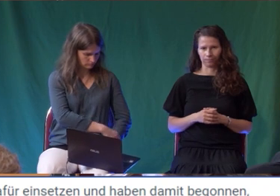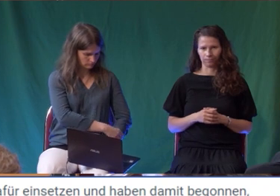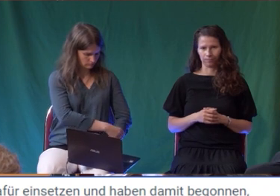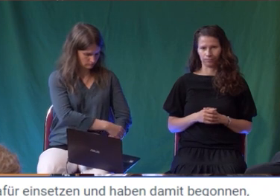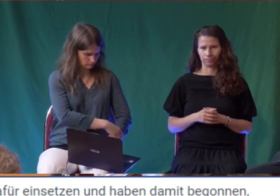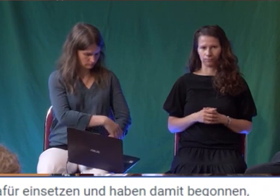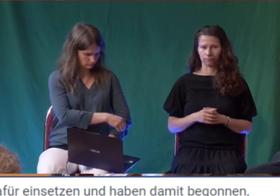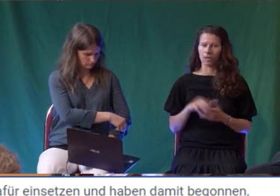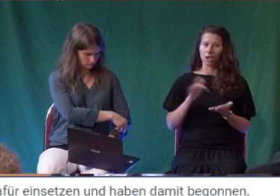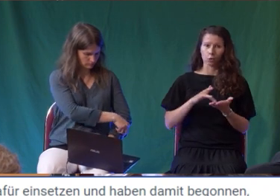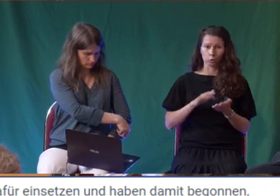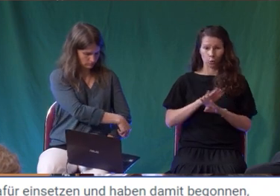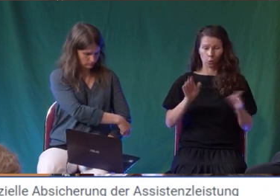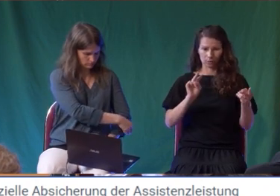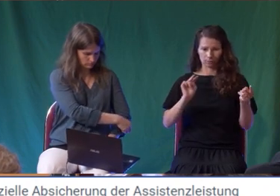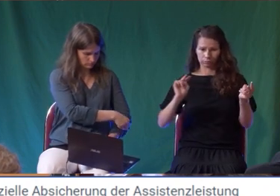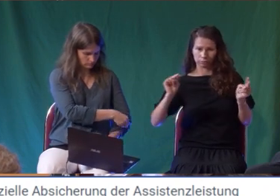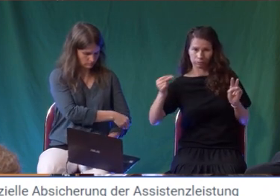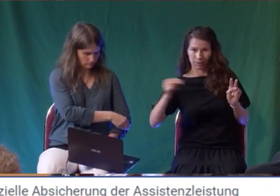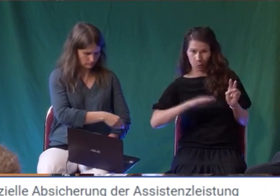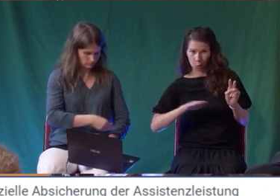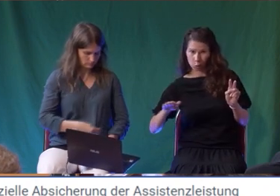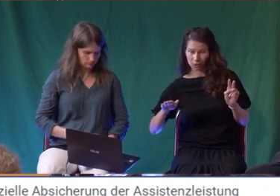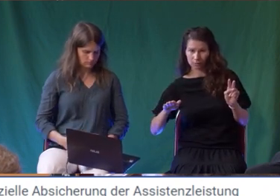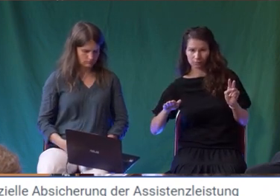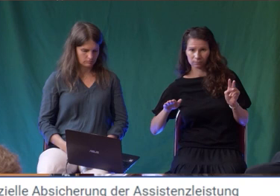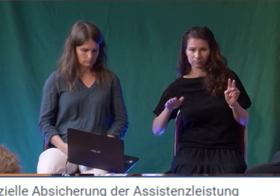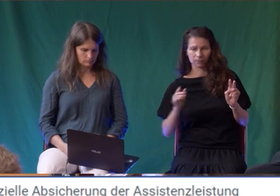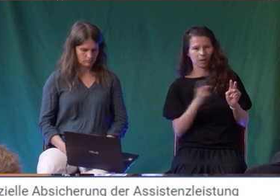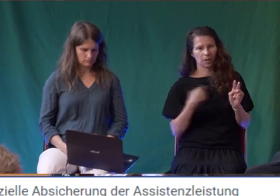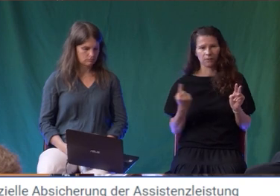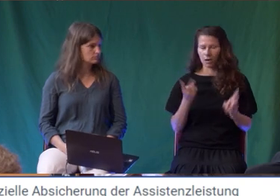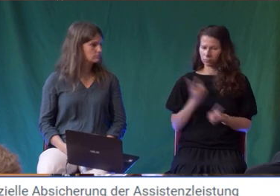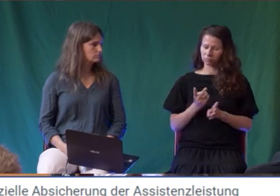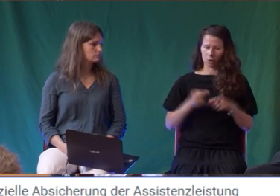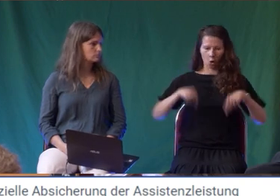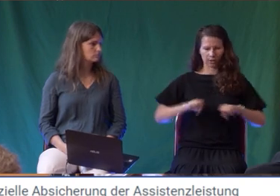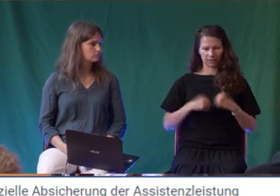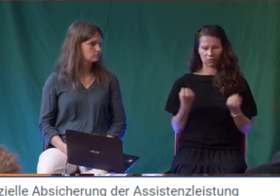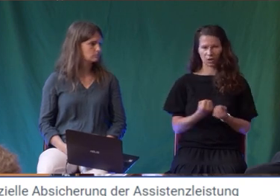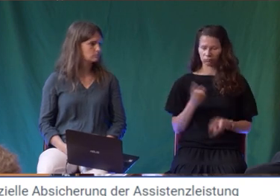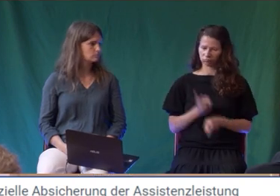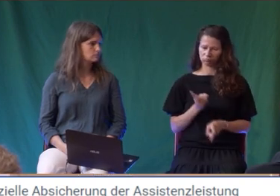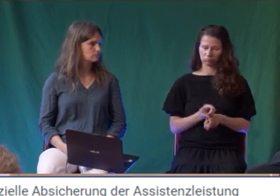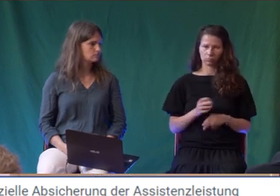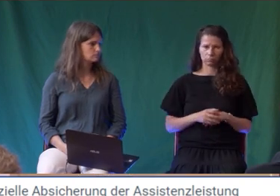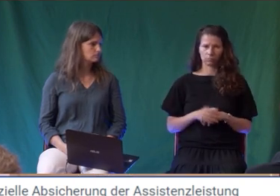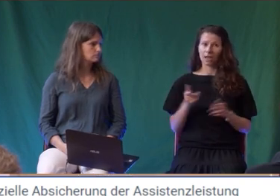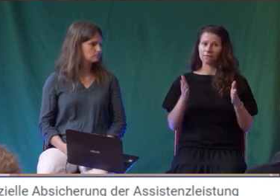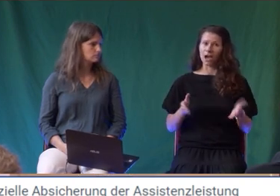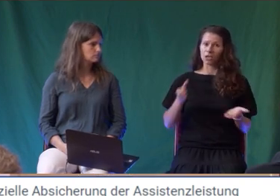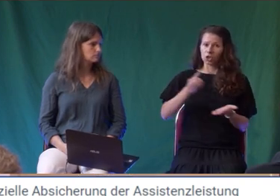weil ohne diesen Blickwechsel bleiben wir immer an der Stelle an der wir jetzt stehen wir hoffen mit der Arbeit der Fachstelle